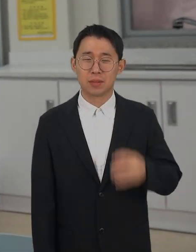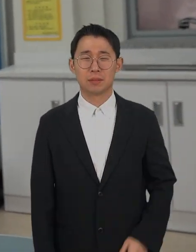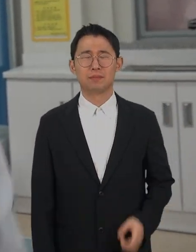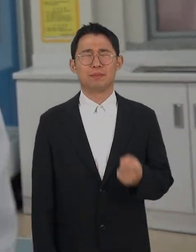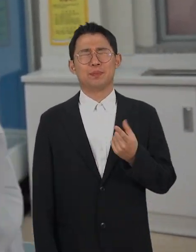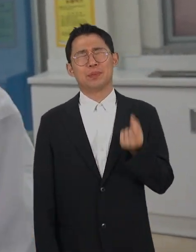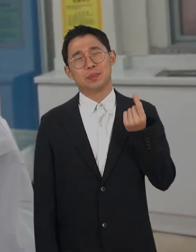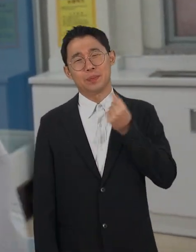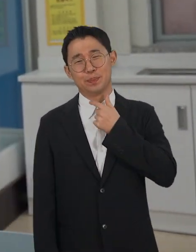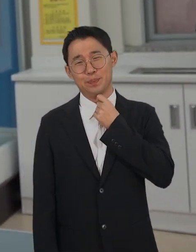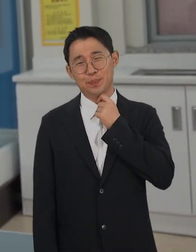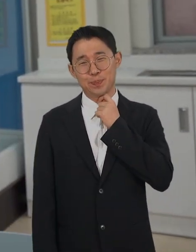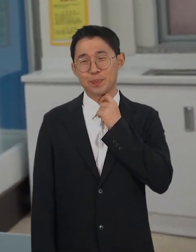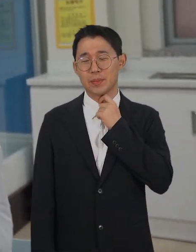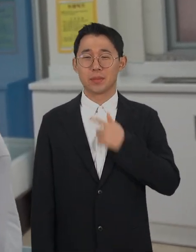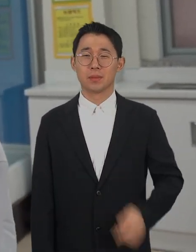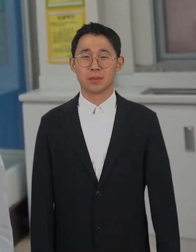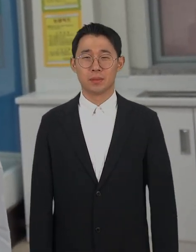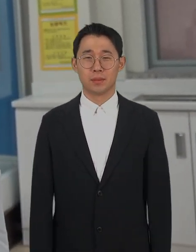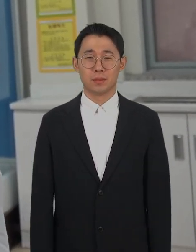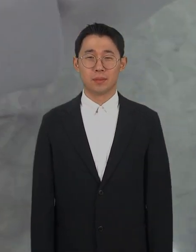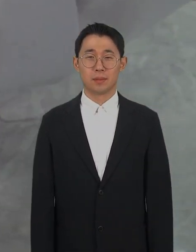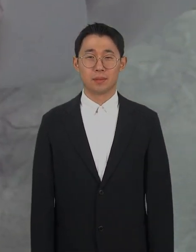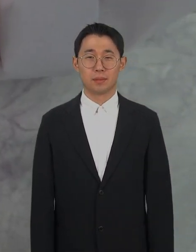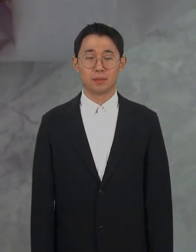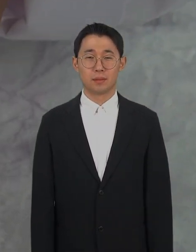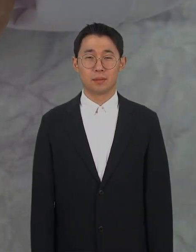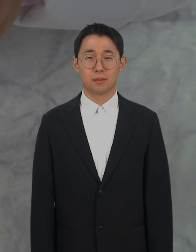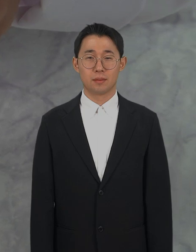기대된다. 빨리 하고 싶다.